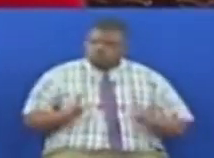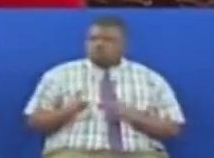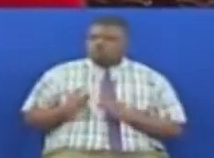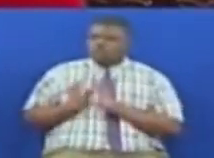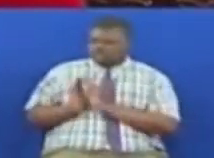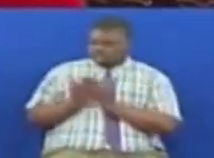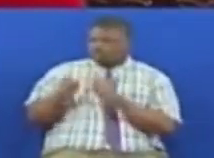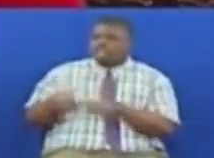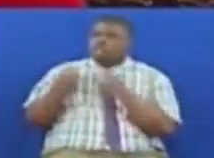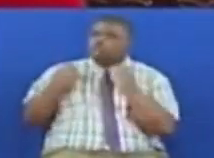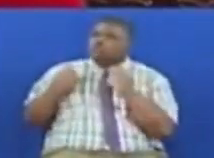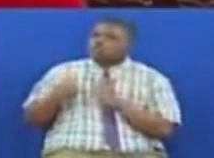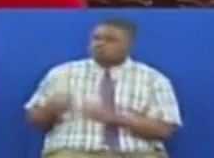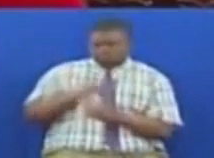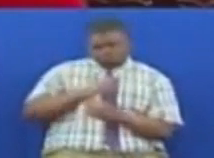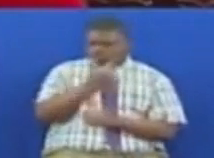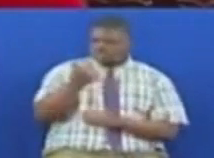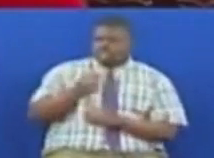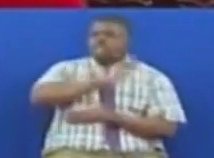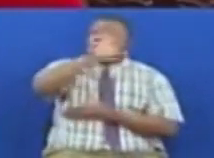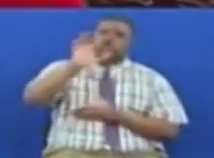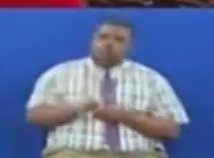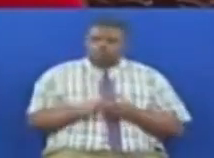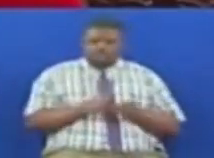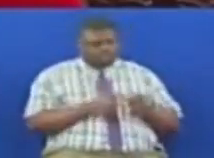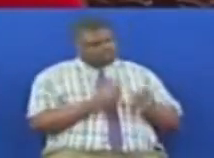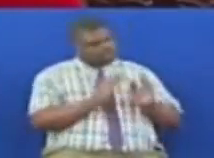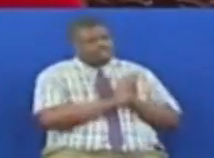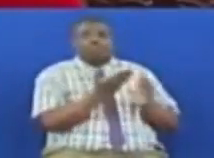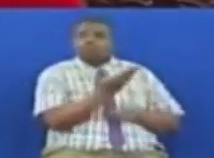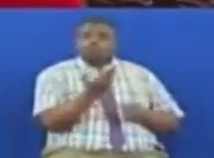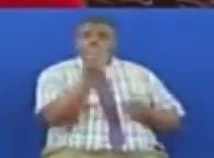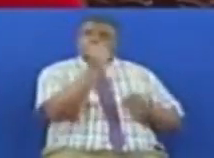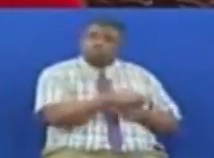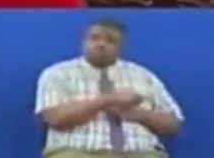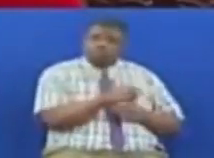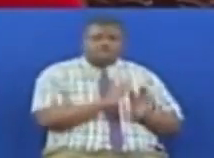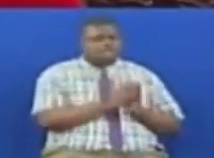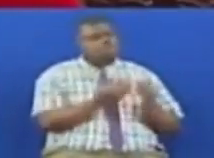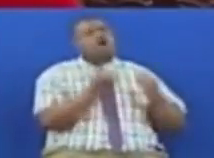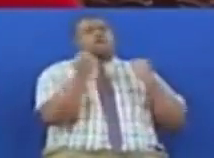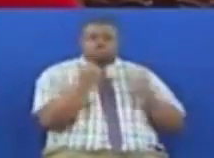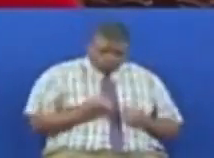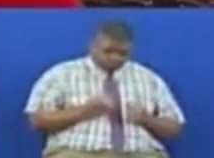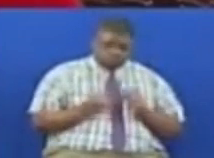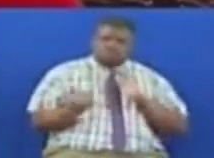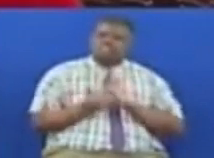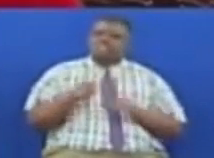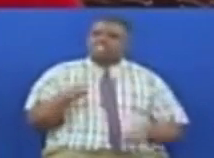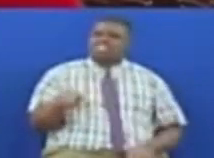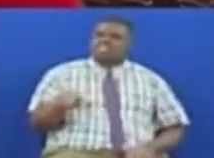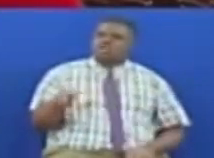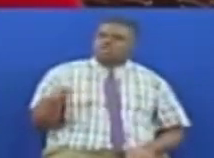ya muungano, na endapo sheria nyingine yoyote itakiuka masharti yaliyomo katika katiba hii, katiba ndiyo itakuwa na nguvu na sheria hiyo